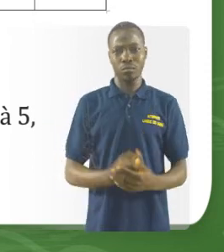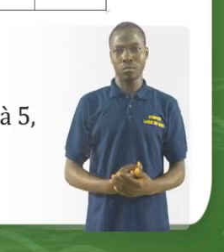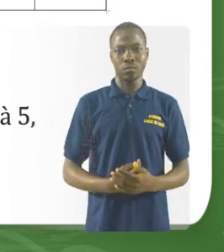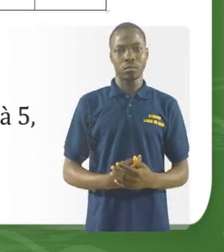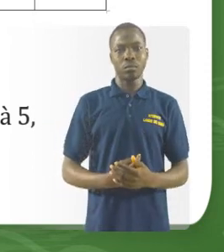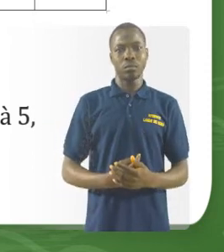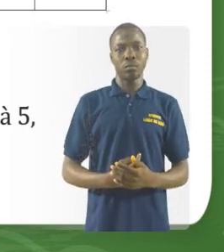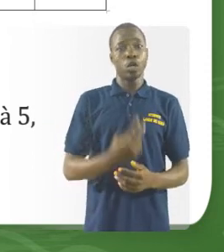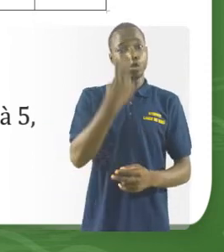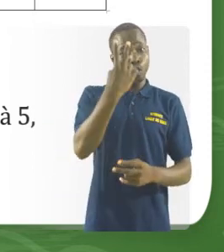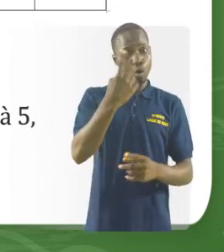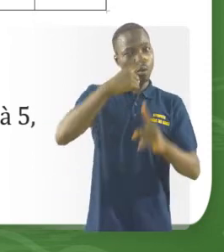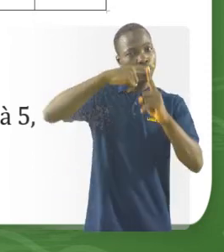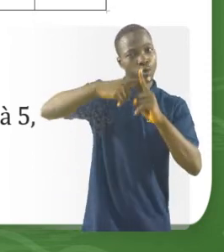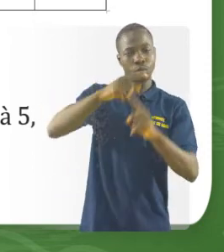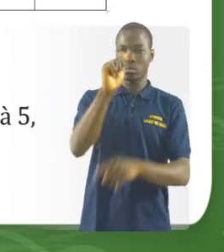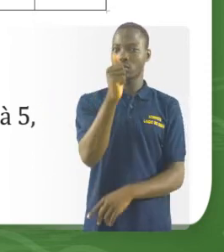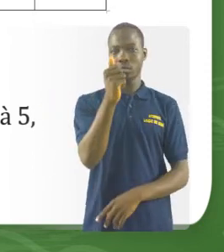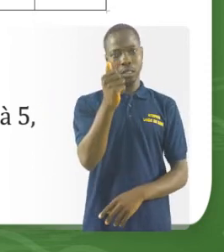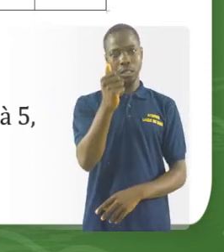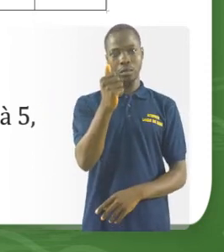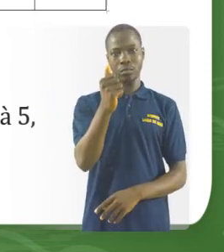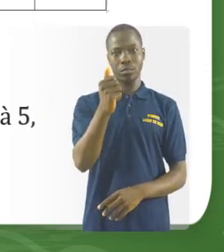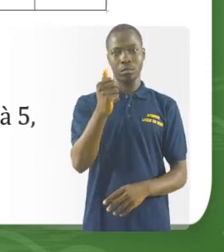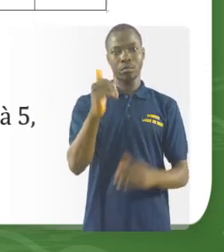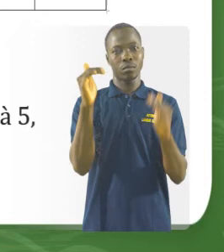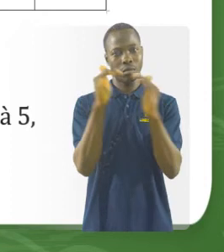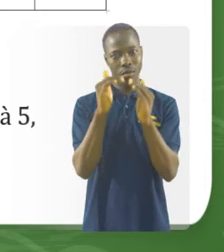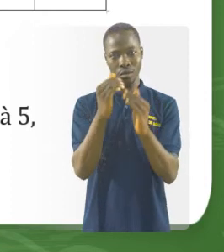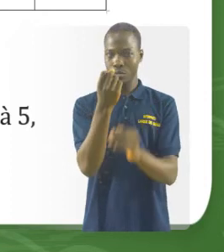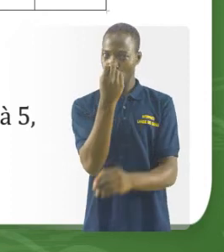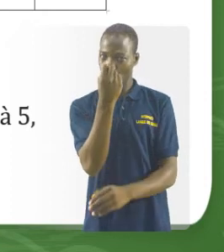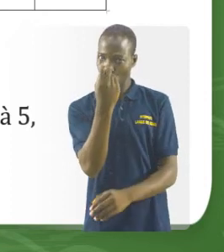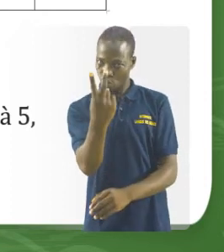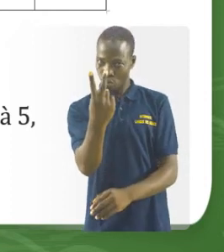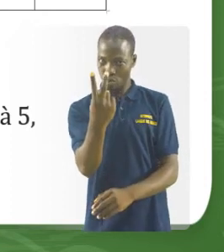plus 10. On obtient donc 12.